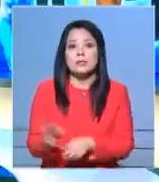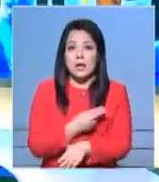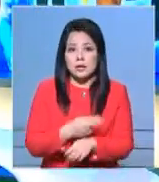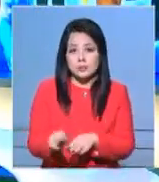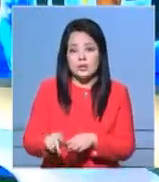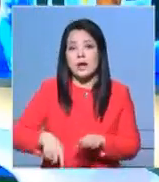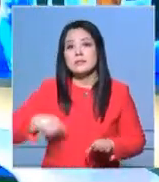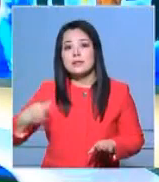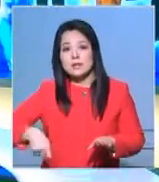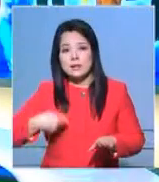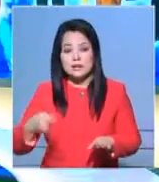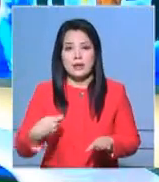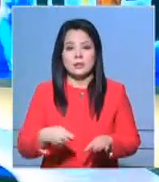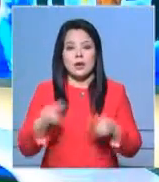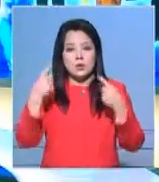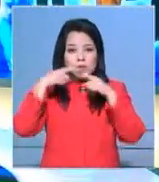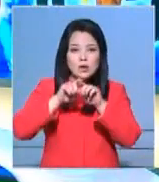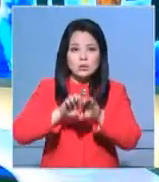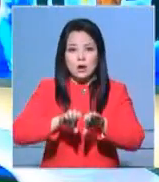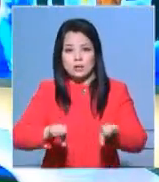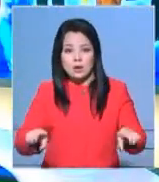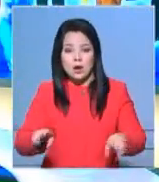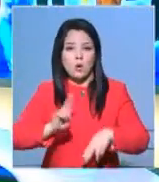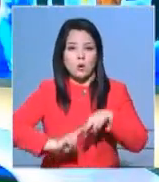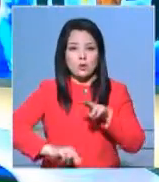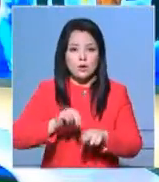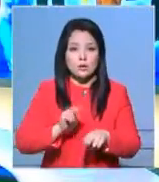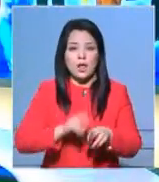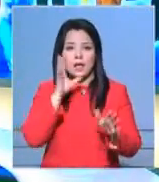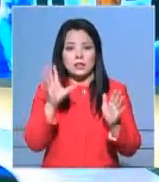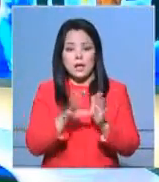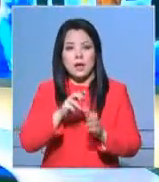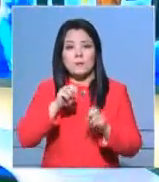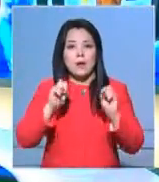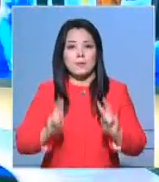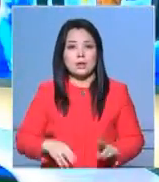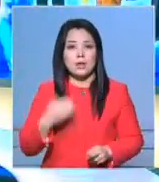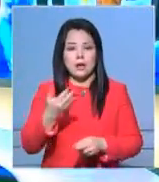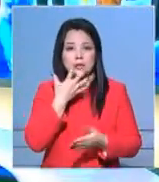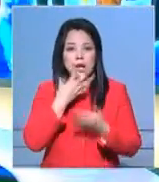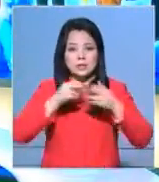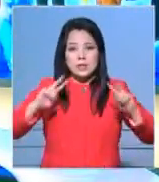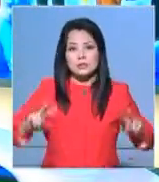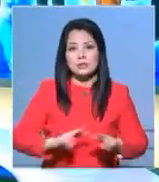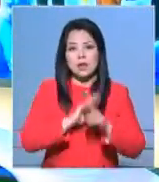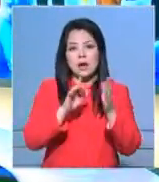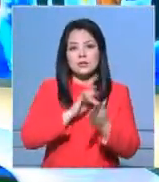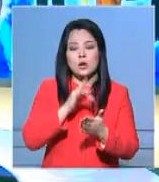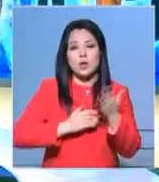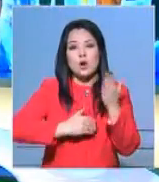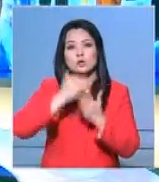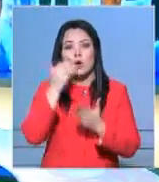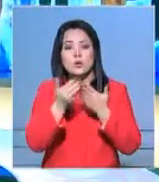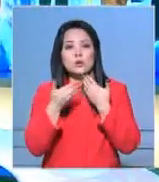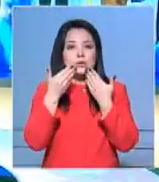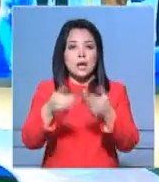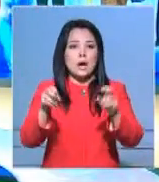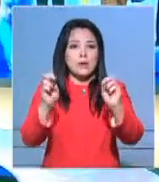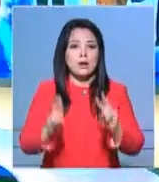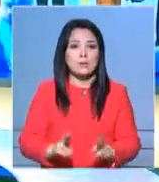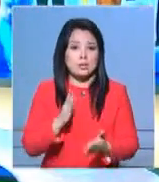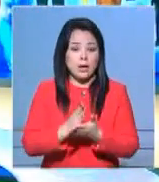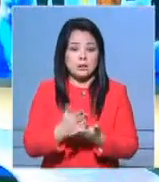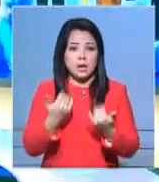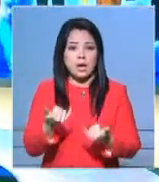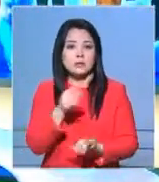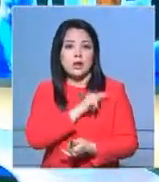Тәрбиеші, тігінші, сантехник, құрылысшы және электр маманы. Еліміздің бас қаласында жоғары сұранысқа ие мамандықтар осылар. Алайда